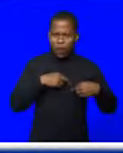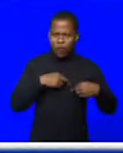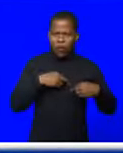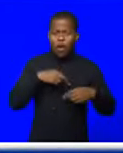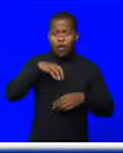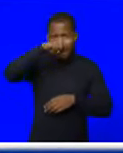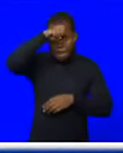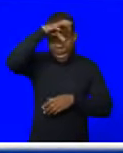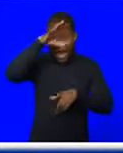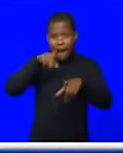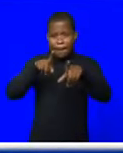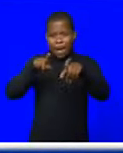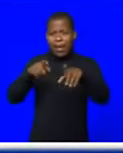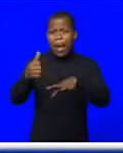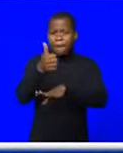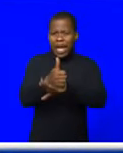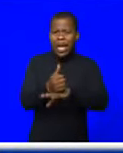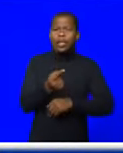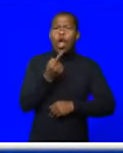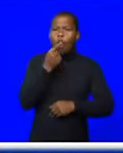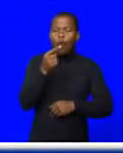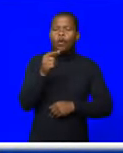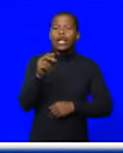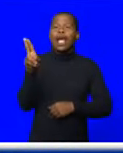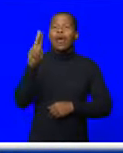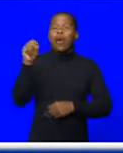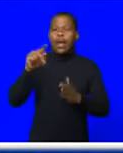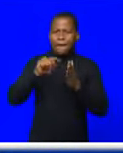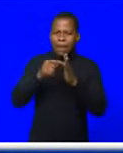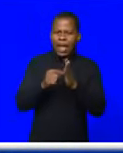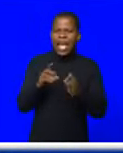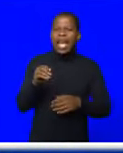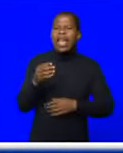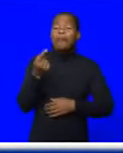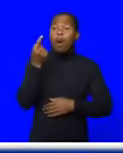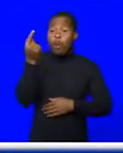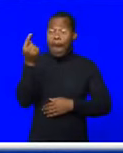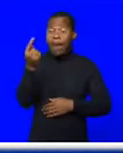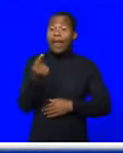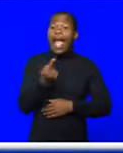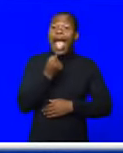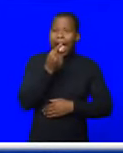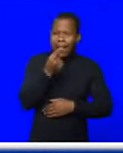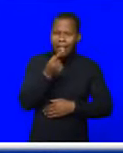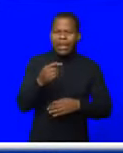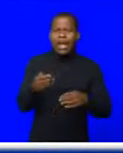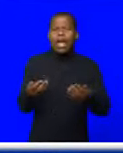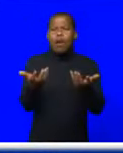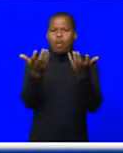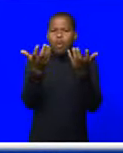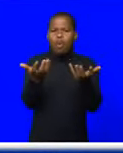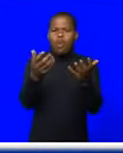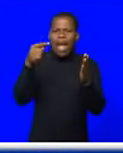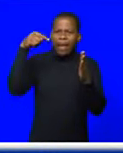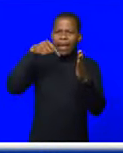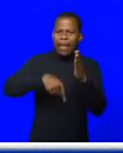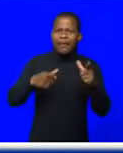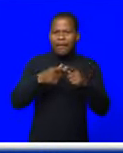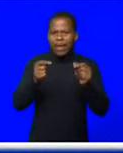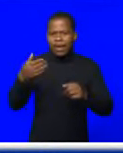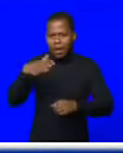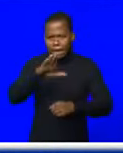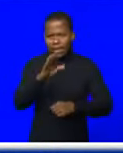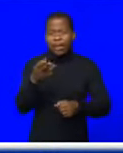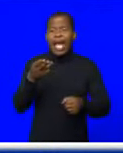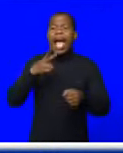lete lamhlaba leli Consaco lekucala lithi busweti balolonke luhlobo abuphele dla uthi sifundza saseshiselweni